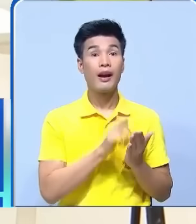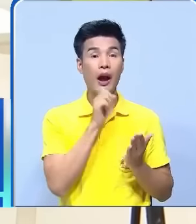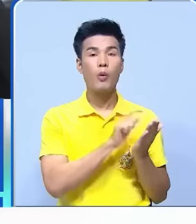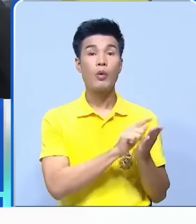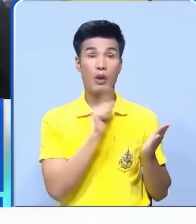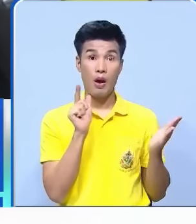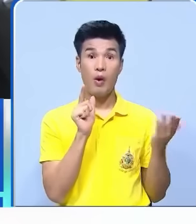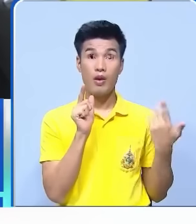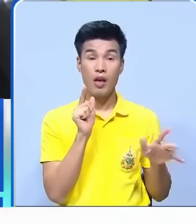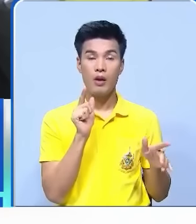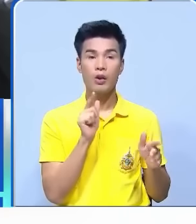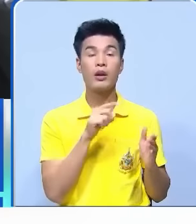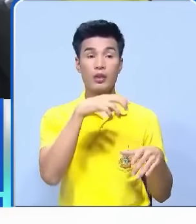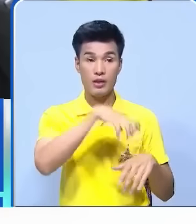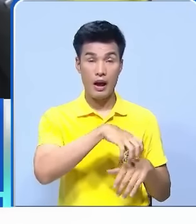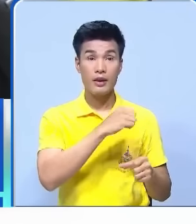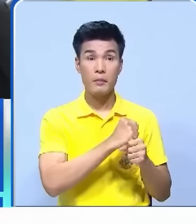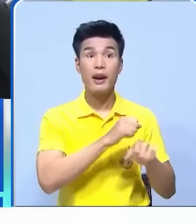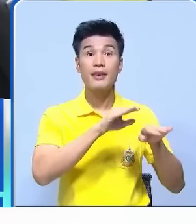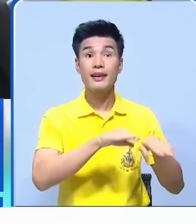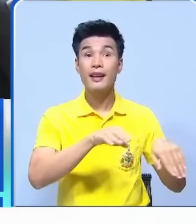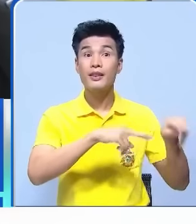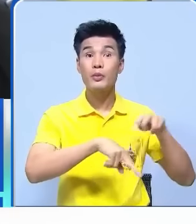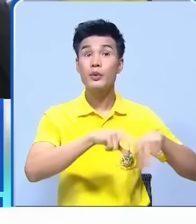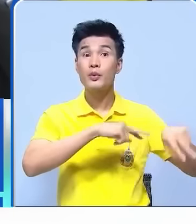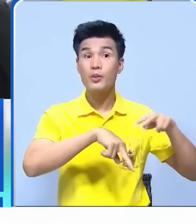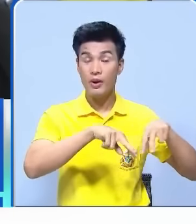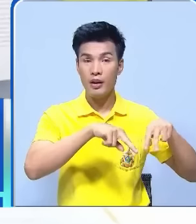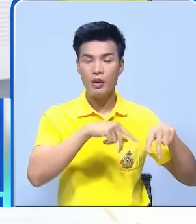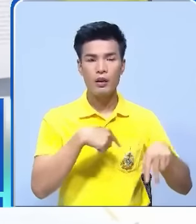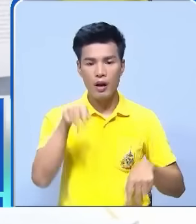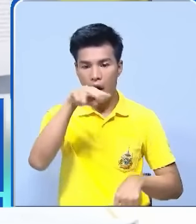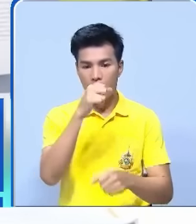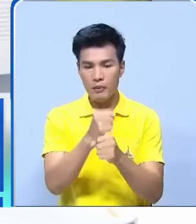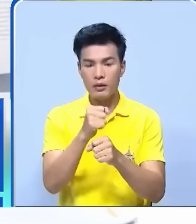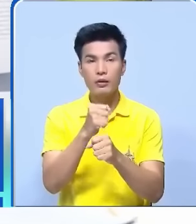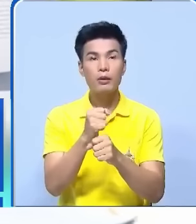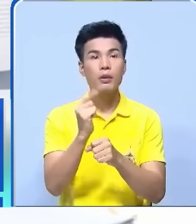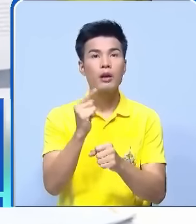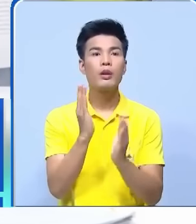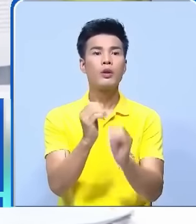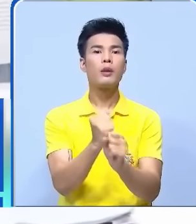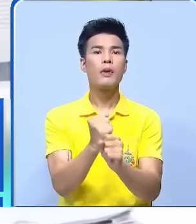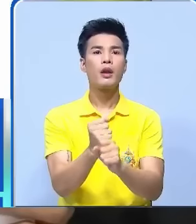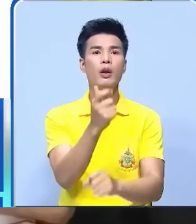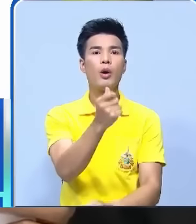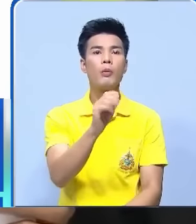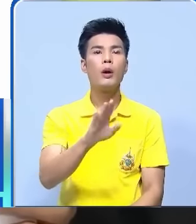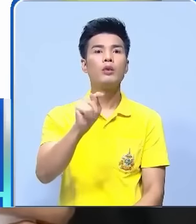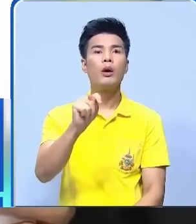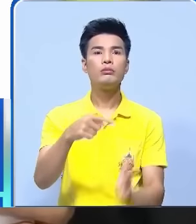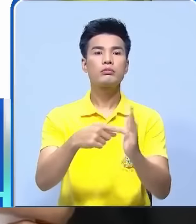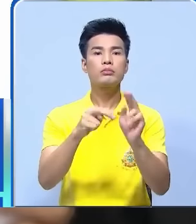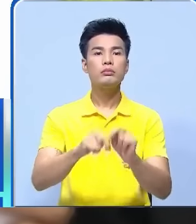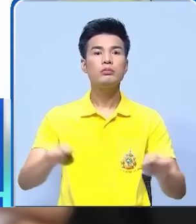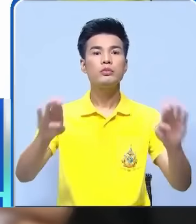มก็คือกรมพินิจและคุ้มครองเด็กและเยาวชนใช่ไหมเขาก็เลยต้องไปหางานใหม่ได้งานเป็นพนักงานอบต.จังหวัดนครปฐม